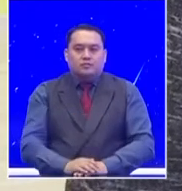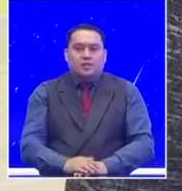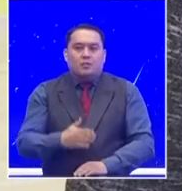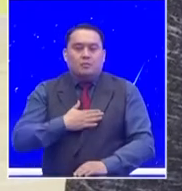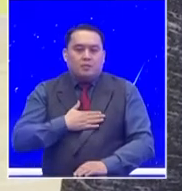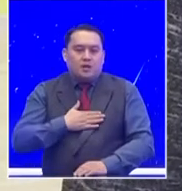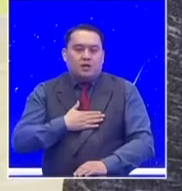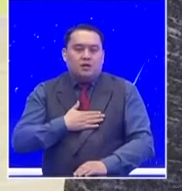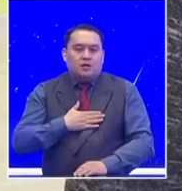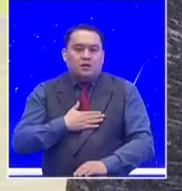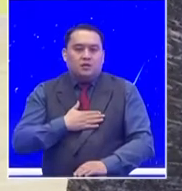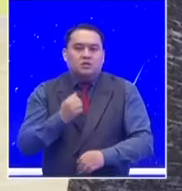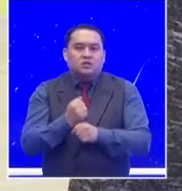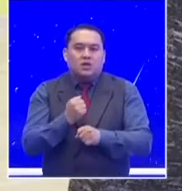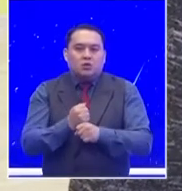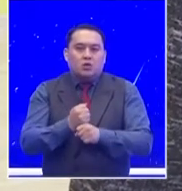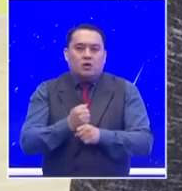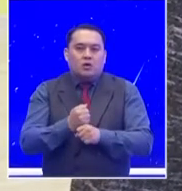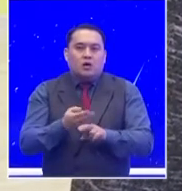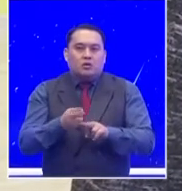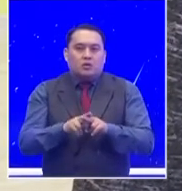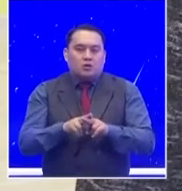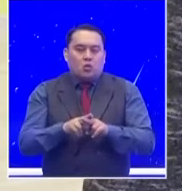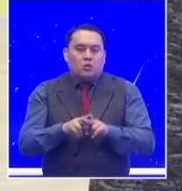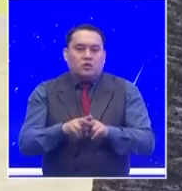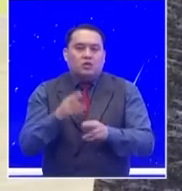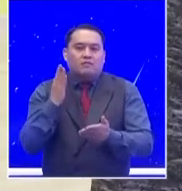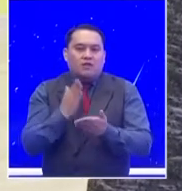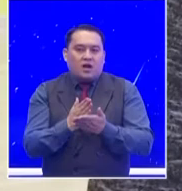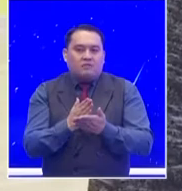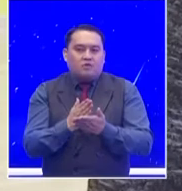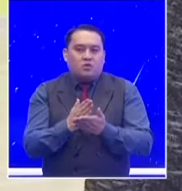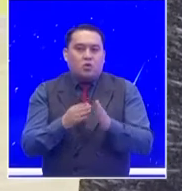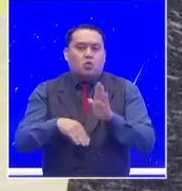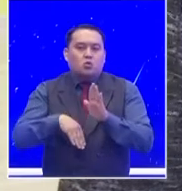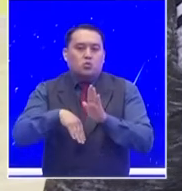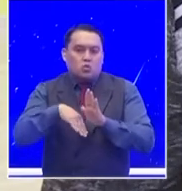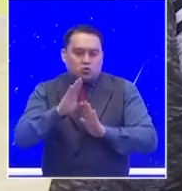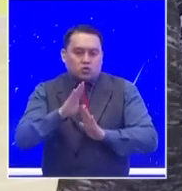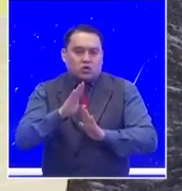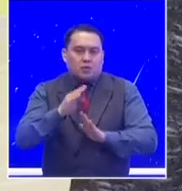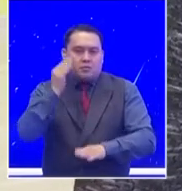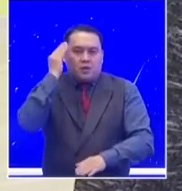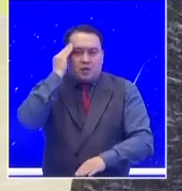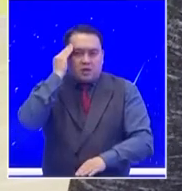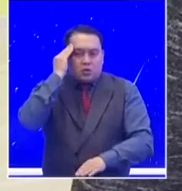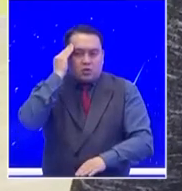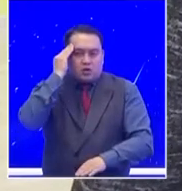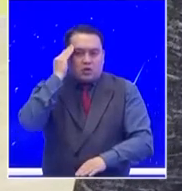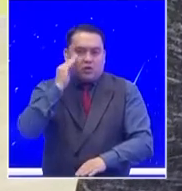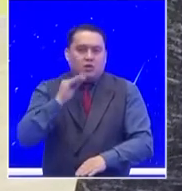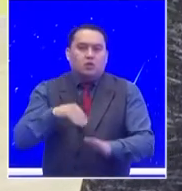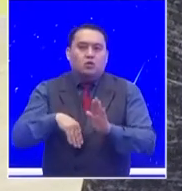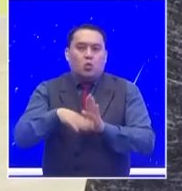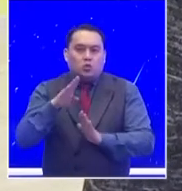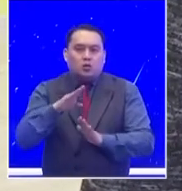по сути дела, сделали методологию, которая является сплавом лучших методик и